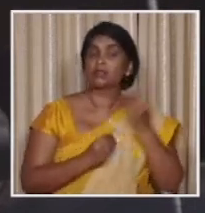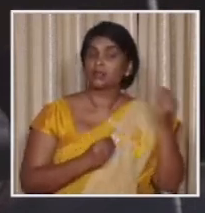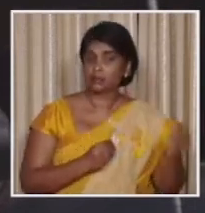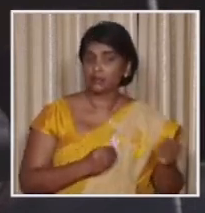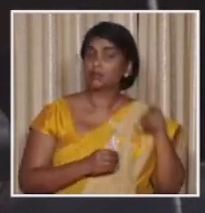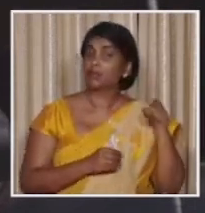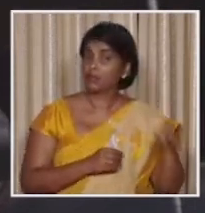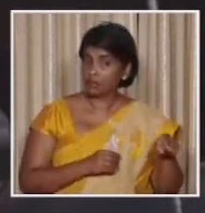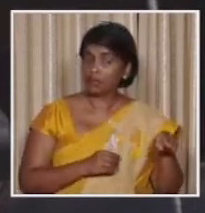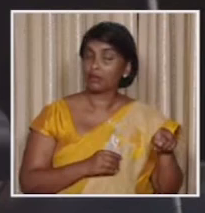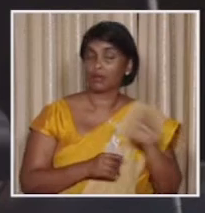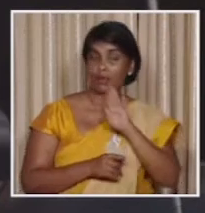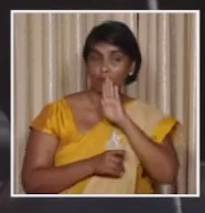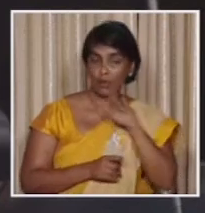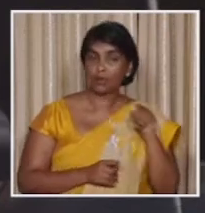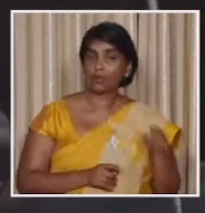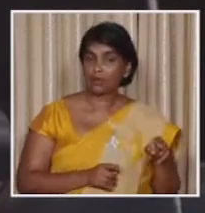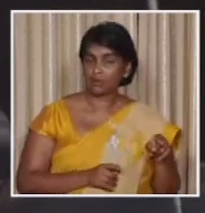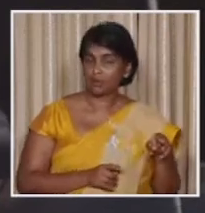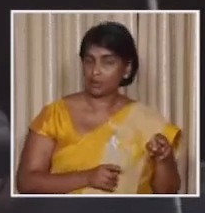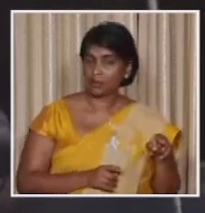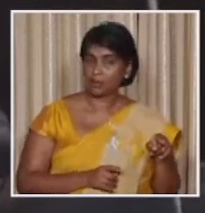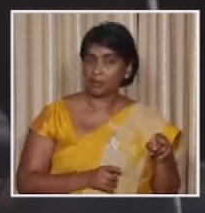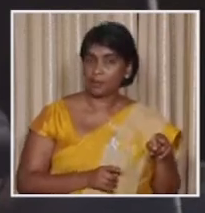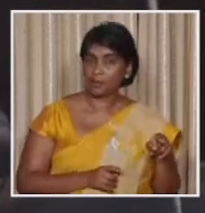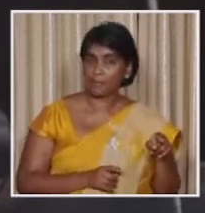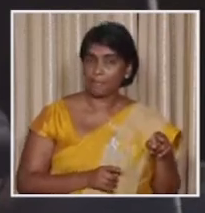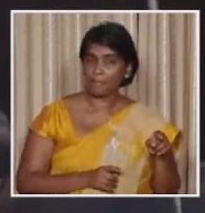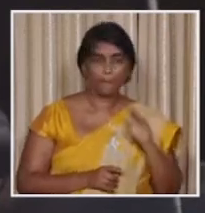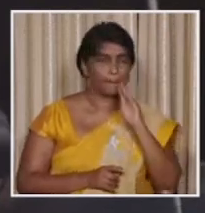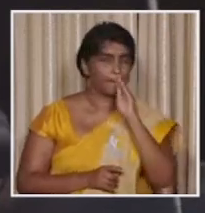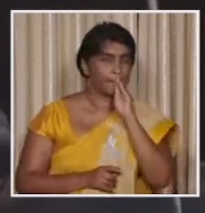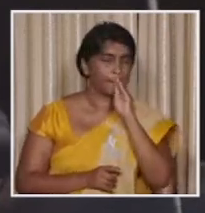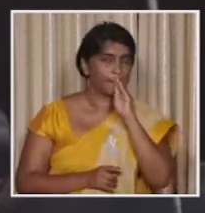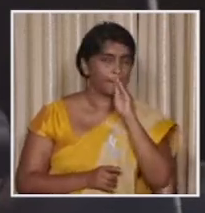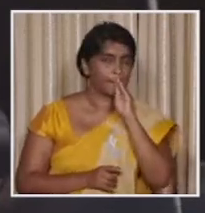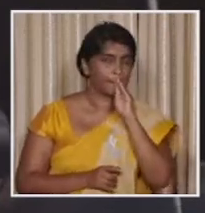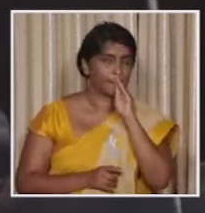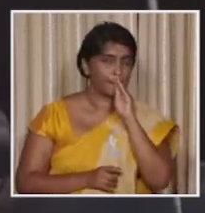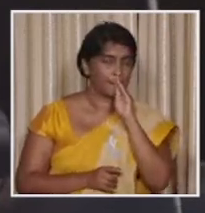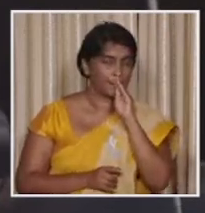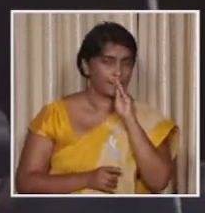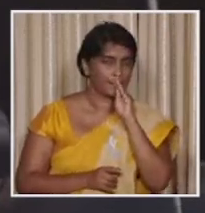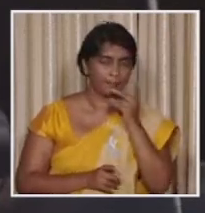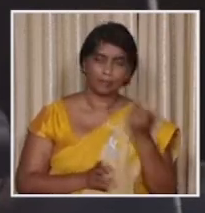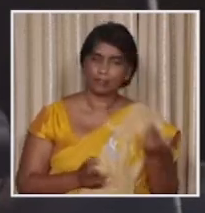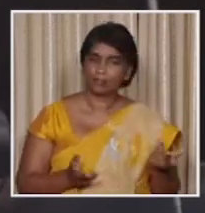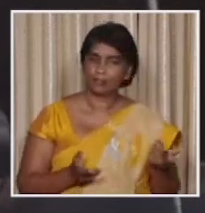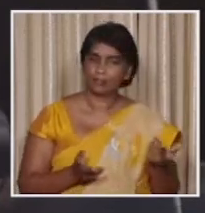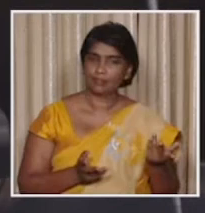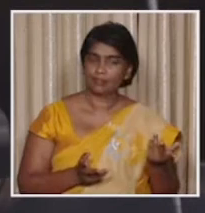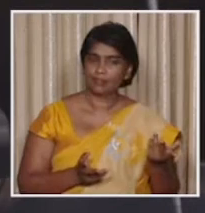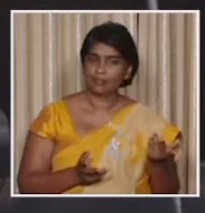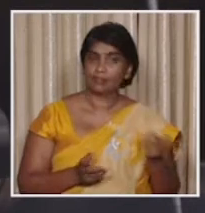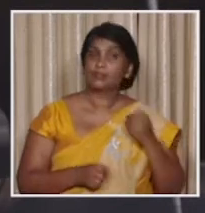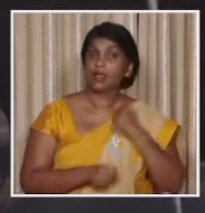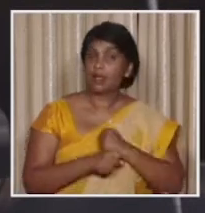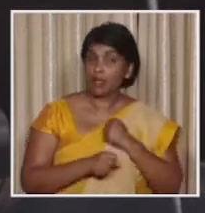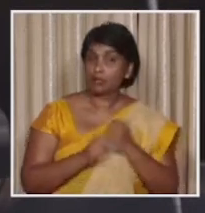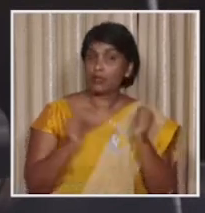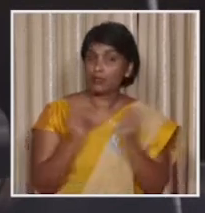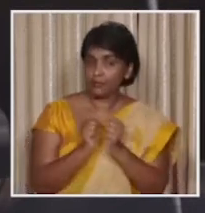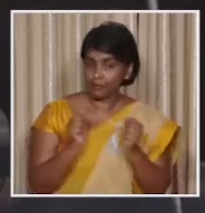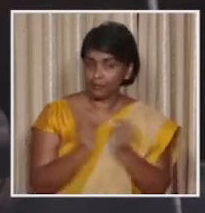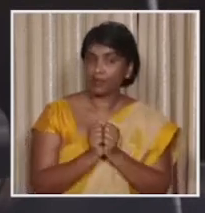ඕනේ. එතන තමයි තියෙන්නේ මේ මොකද්ද ඒකට අපි කියන්නේ මේ මේ මේ ආණ්ඩුව කරන